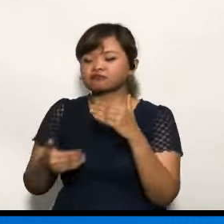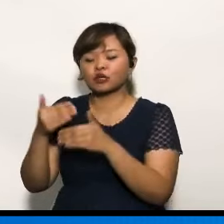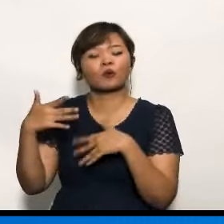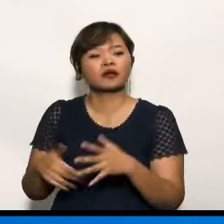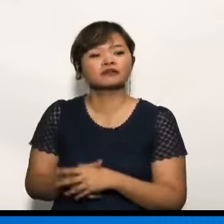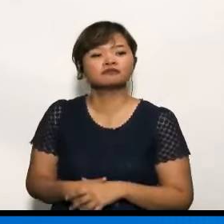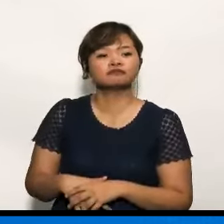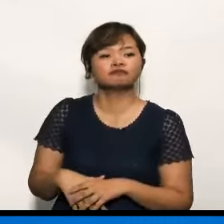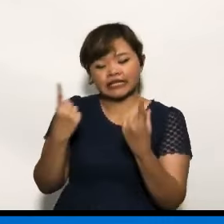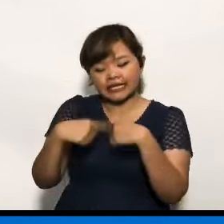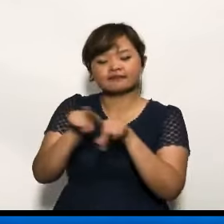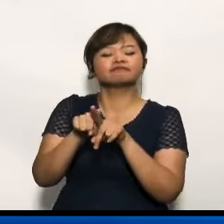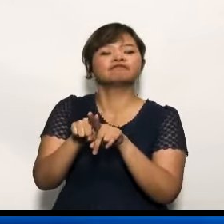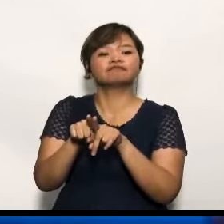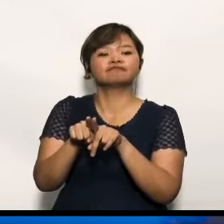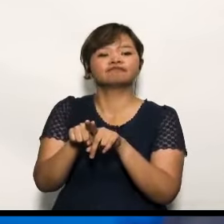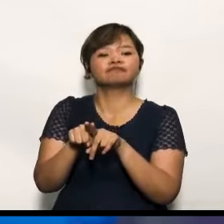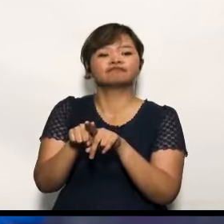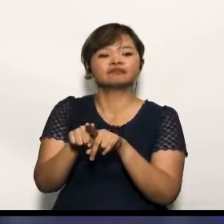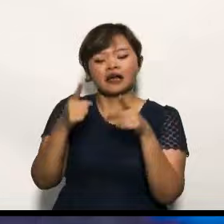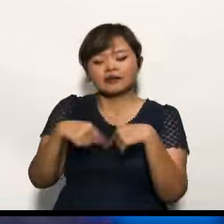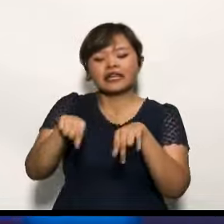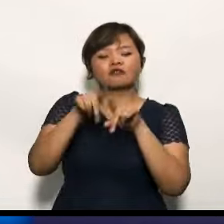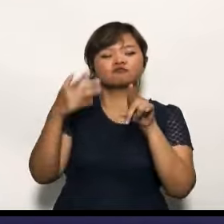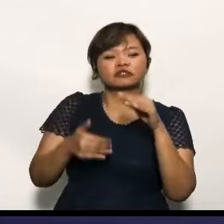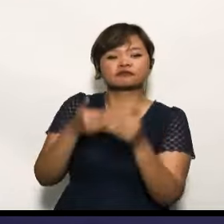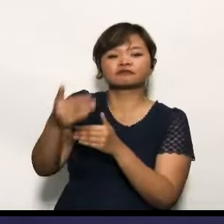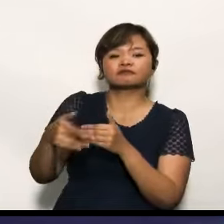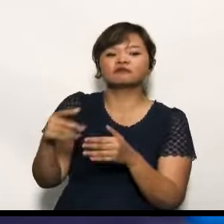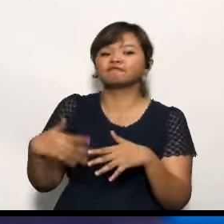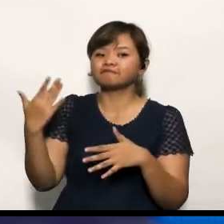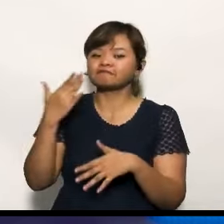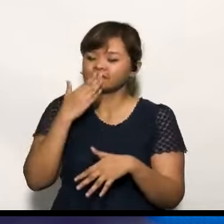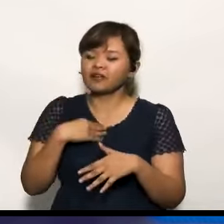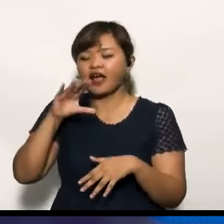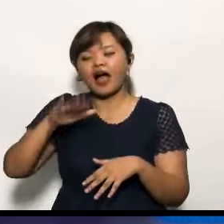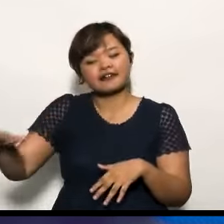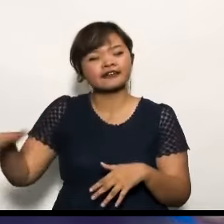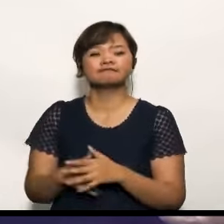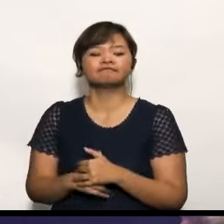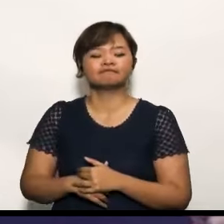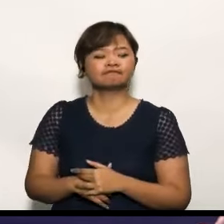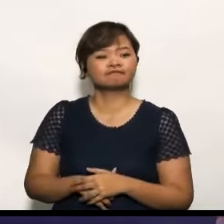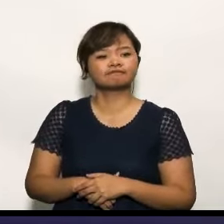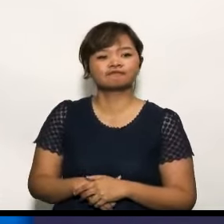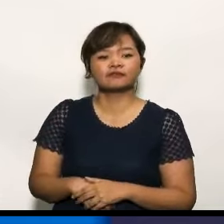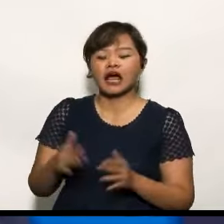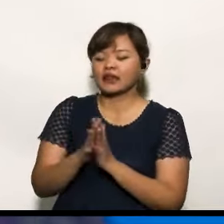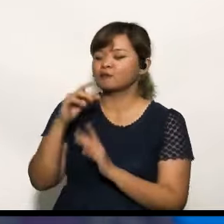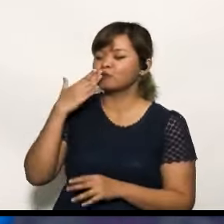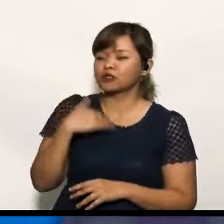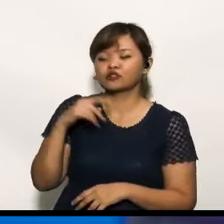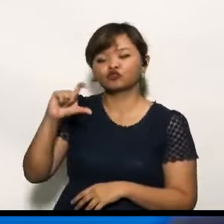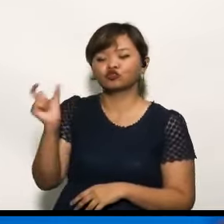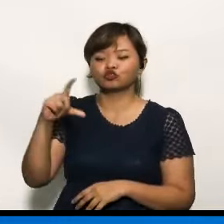merit. Anaknya merit ngapain? Anaknya punya anak, namanya cucu. Kalau anaknya kagak diurus dan